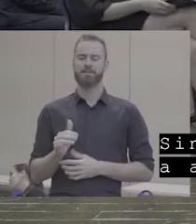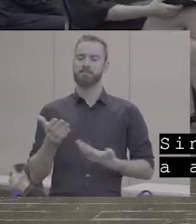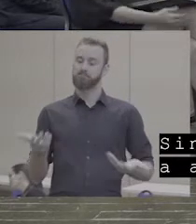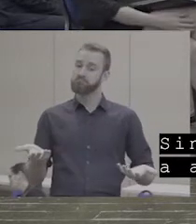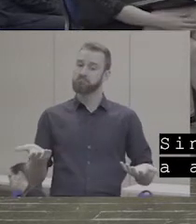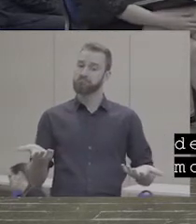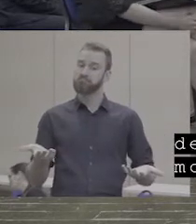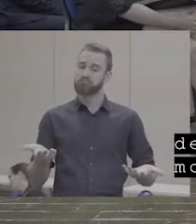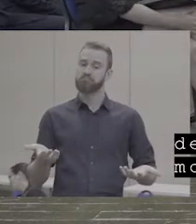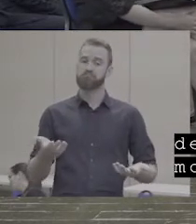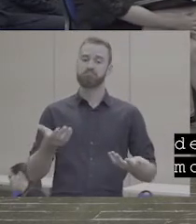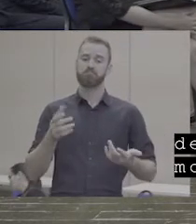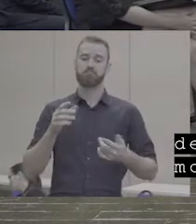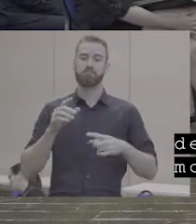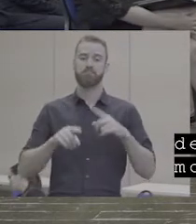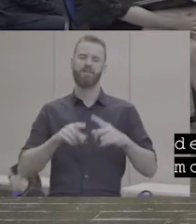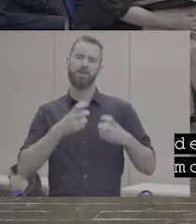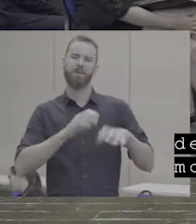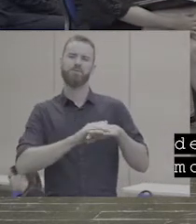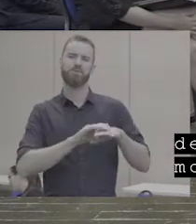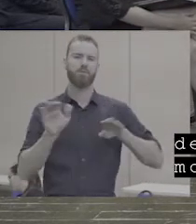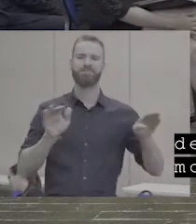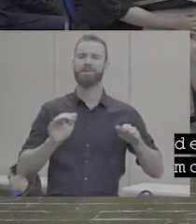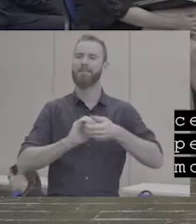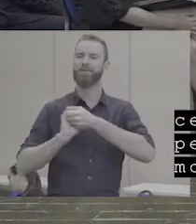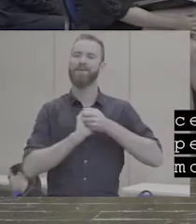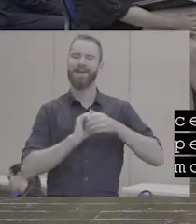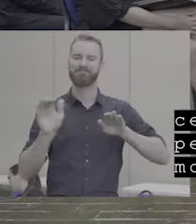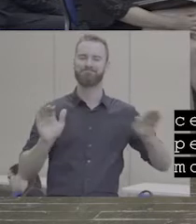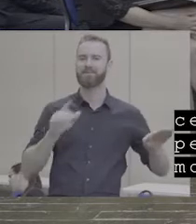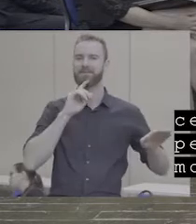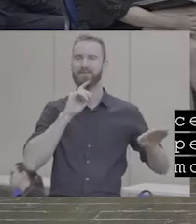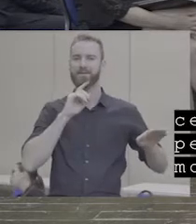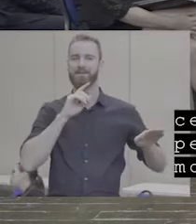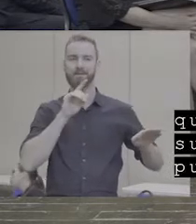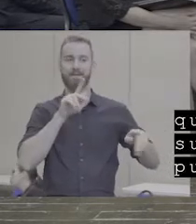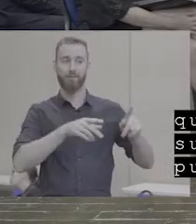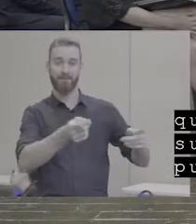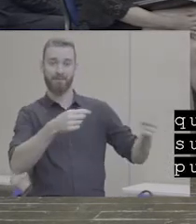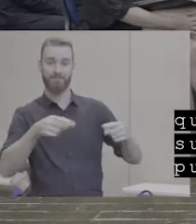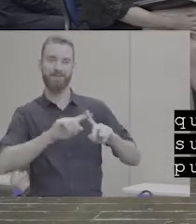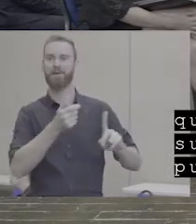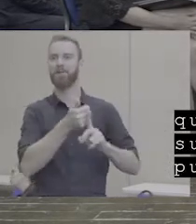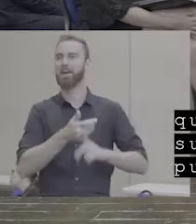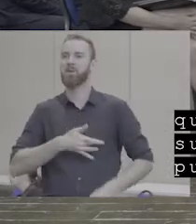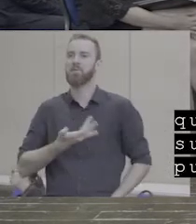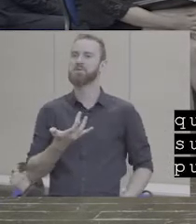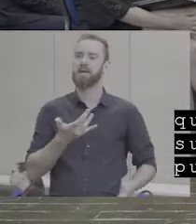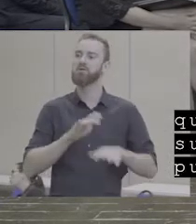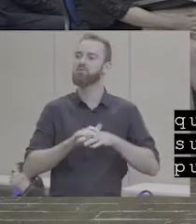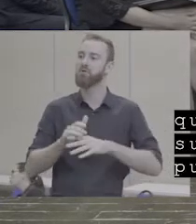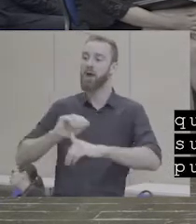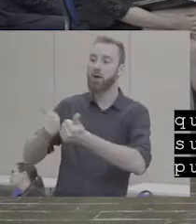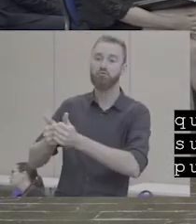là-dessus, je pense, il y a aussi des fois comme des problèmes au niveau de la mobilisation des partenaires. C'est pas toujours les personnes avec qui on se mobilise qui sont comme conscientisées